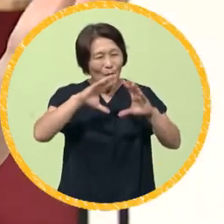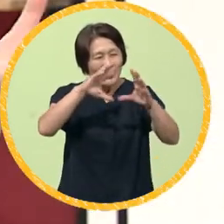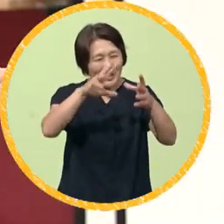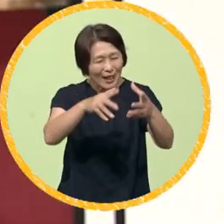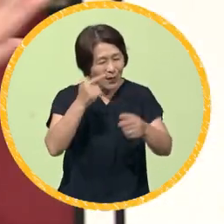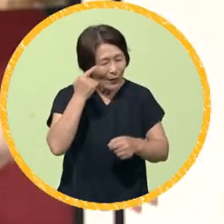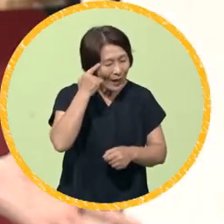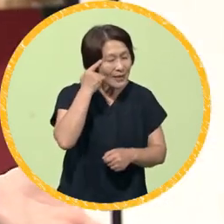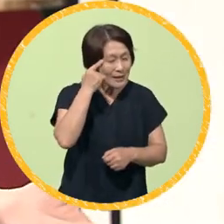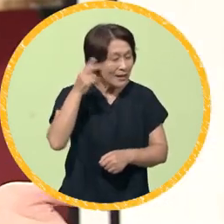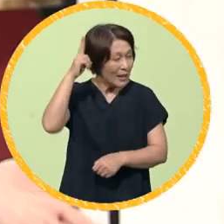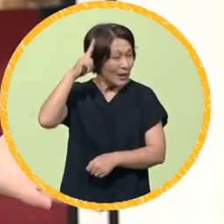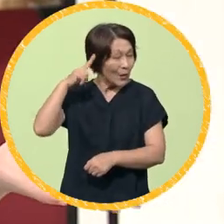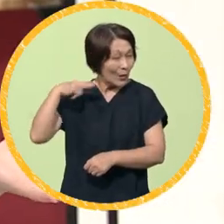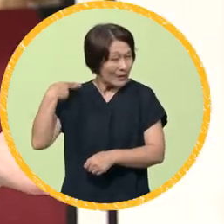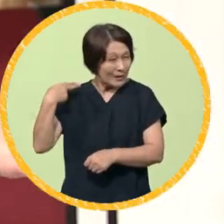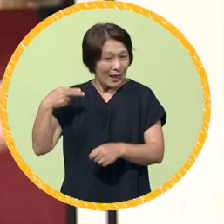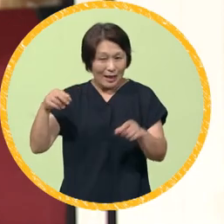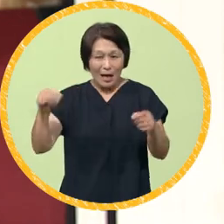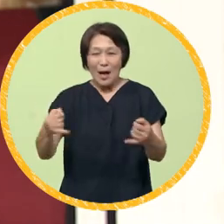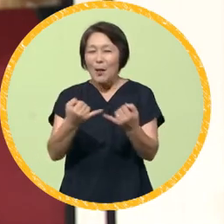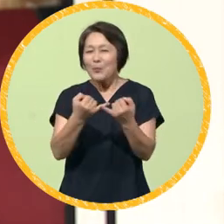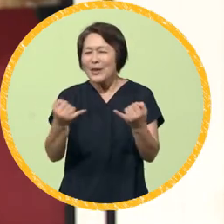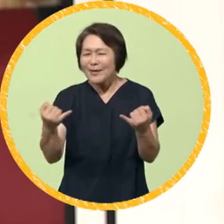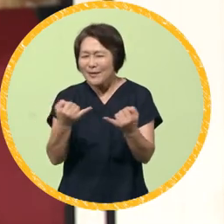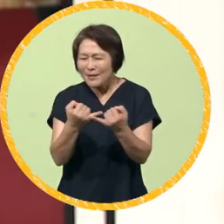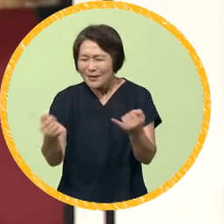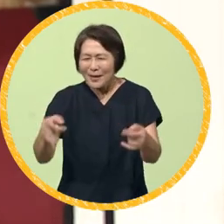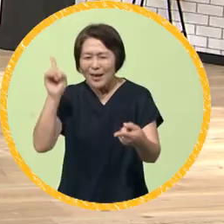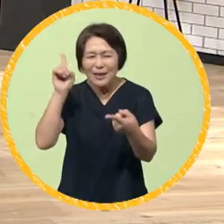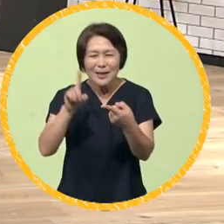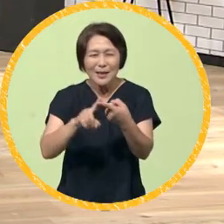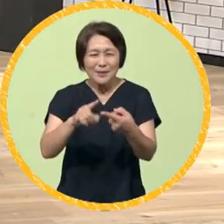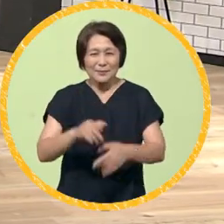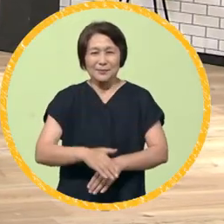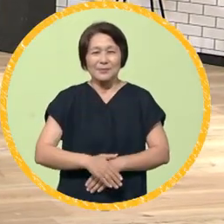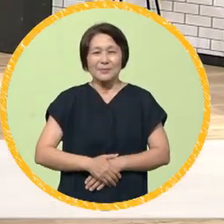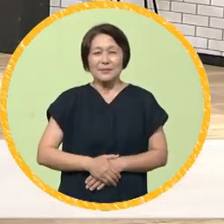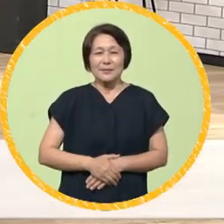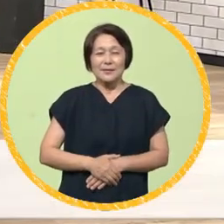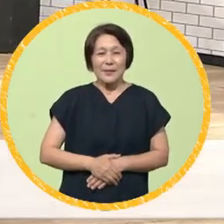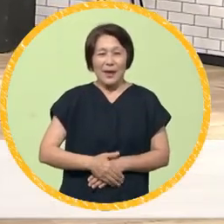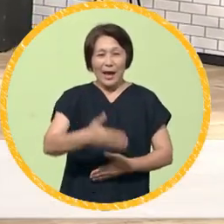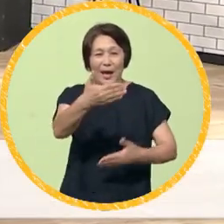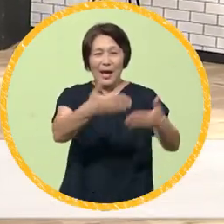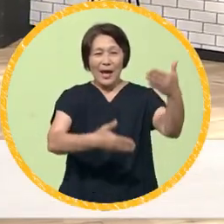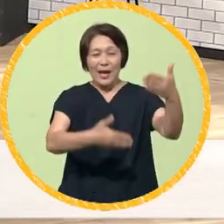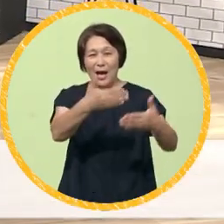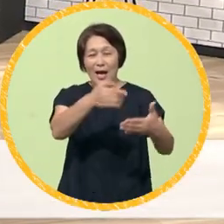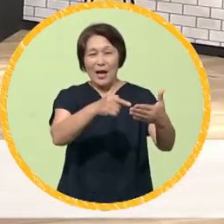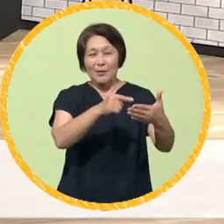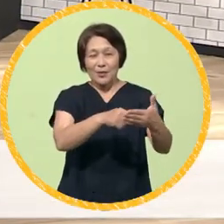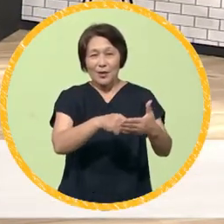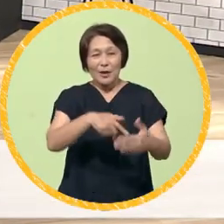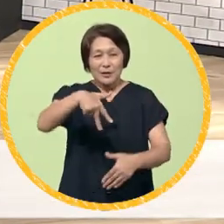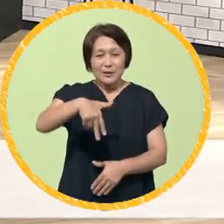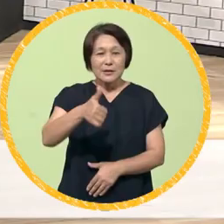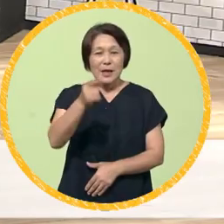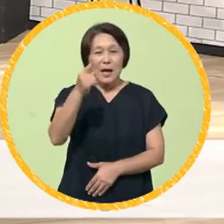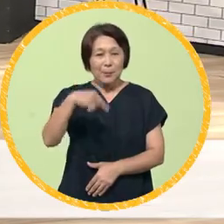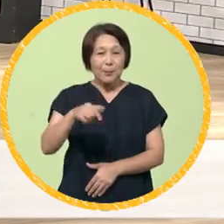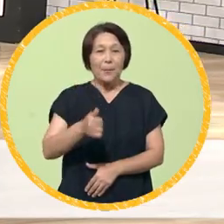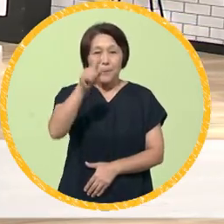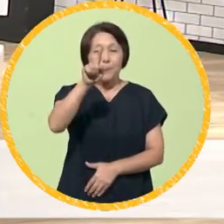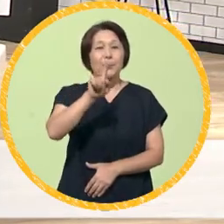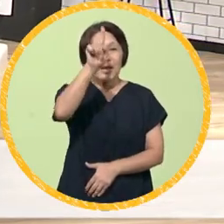横須賀の街がぴったりじゃないですか。 ぴったりだと思います、 ね、雰囲気に、うん、だから あのね、劇場版このワンピース、うん、スタンピード、はいはい、これは